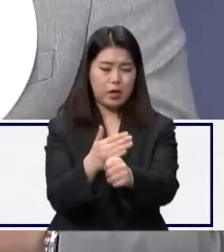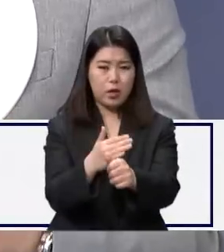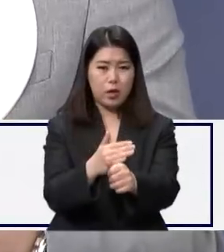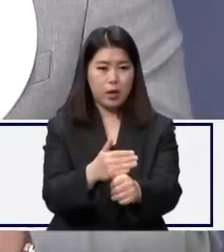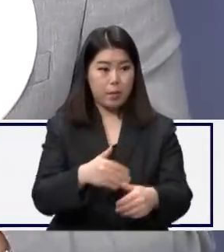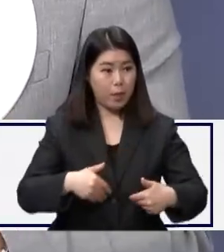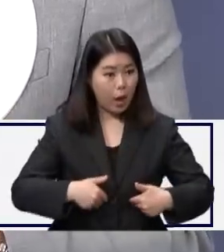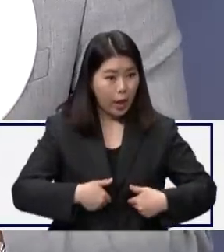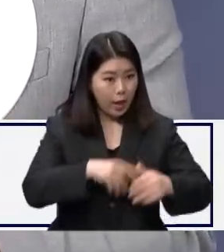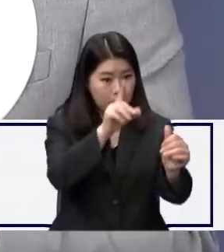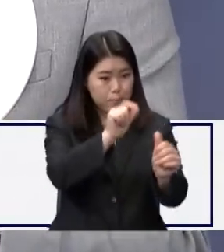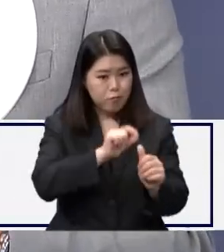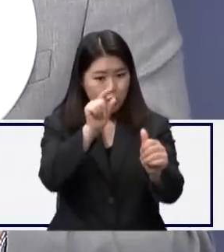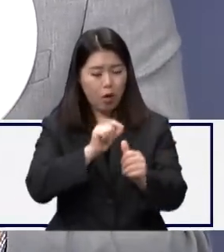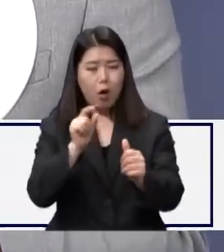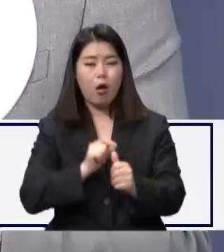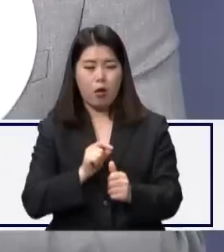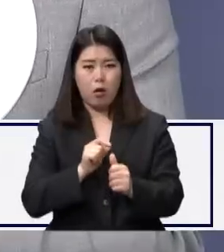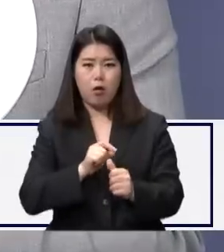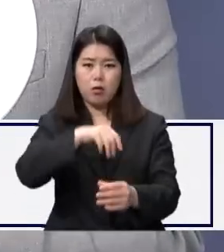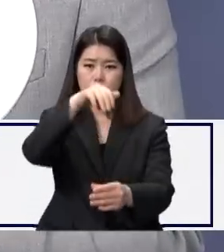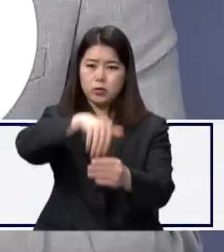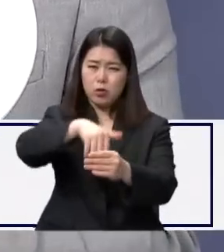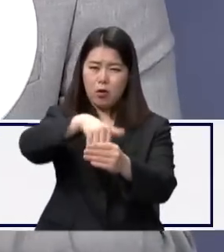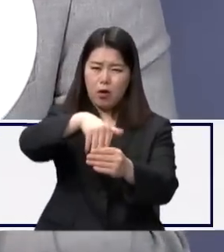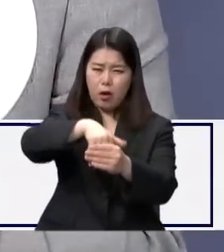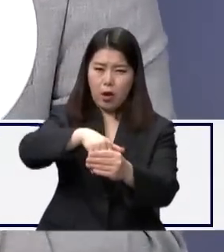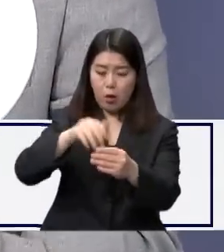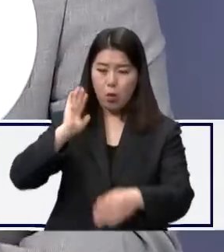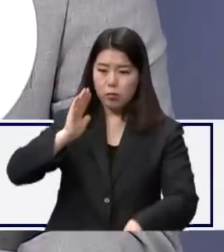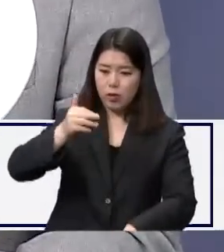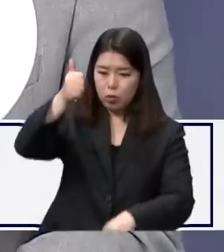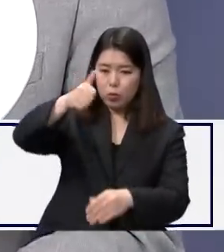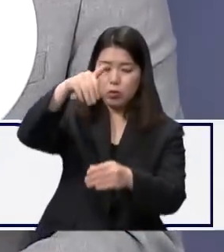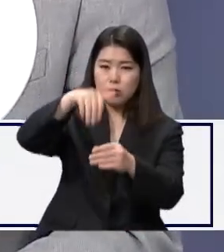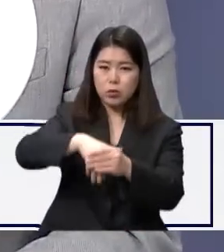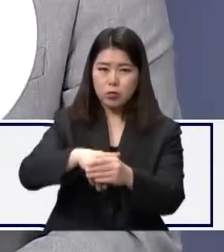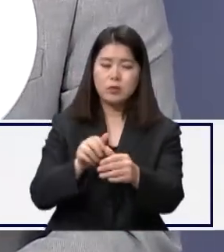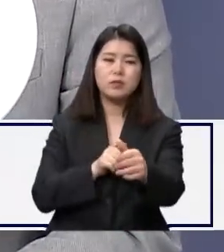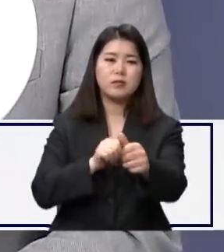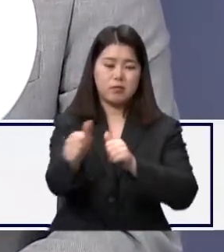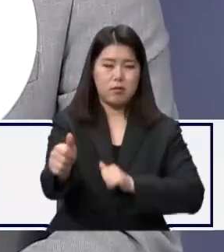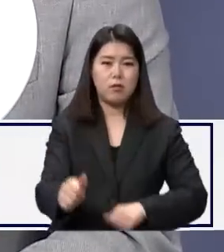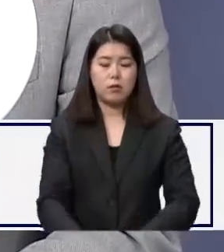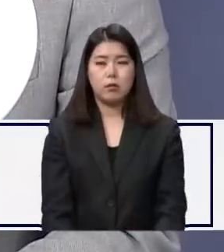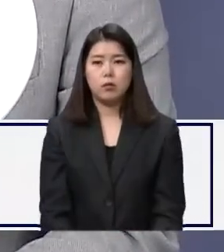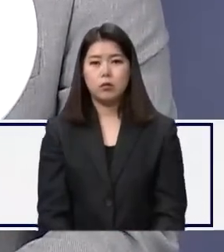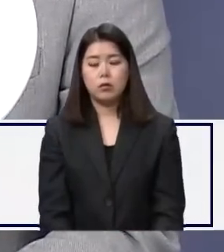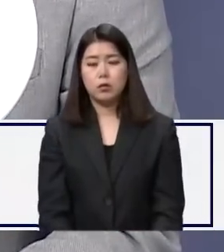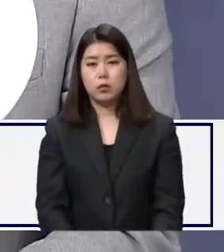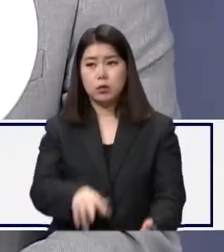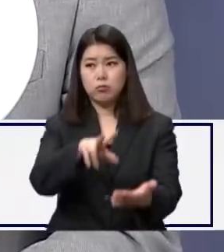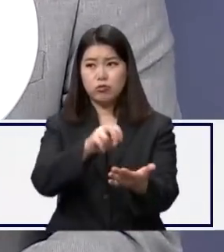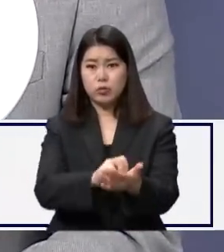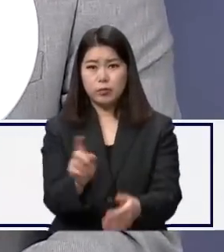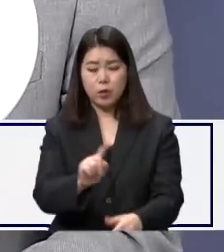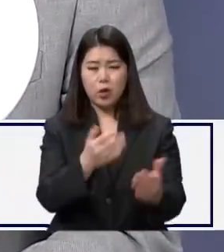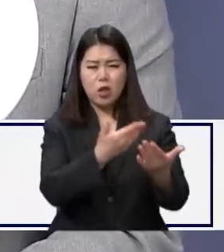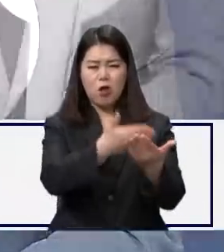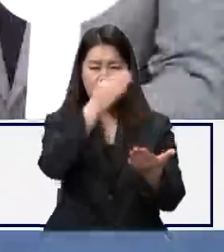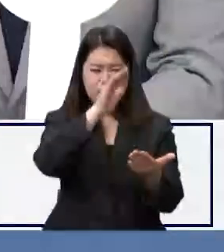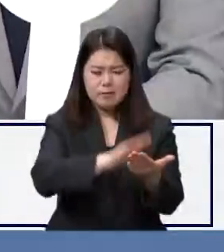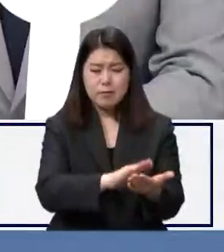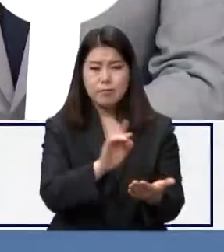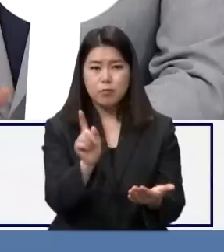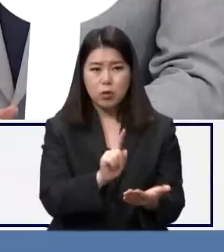사람들 채워가면서 그렇게 세 판을 짜서 선거를 치르고 대선까지 승리하죠 여기에서 관건은 무엇이냐면요 혁신이라는 것은